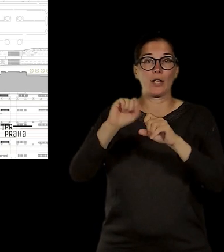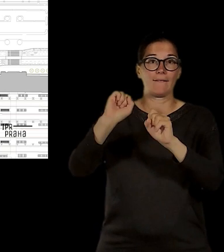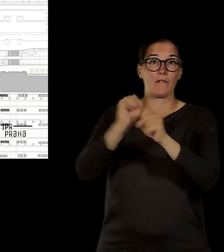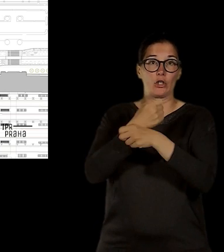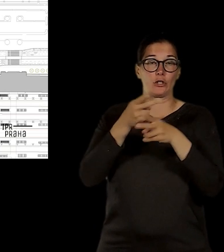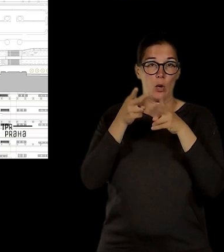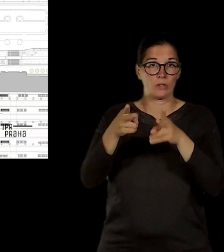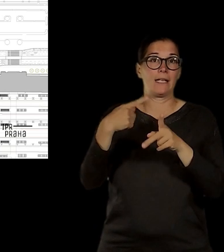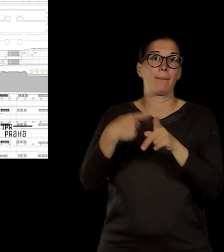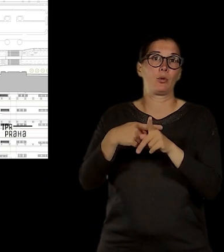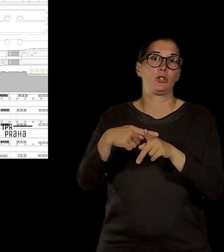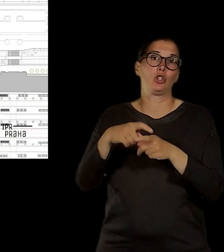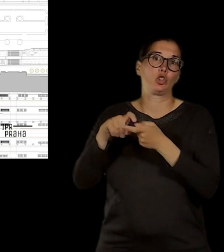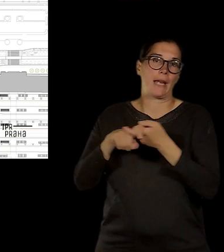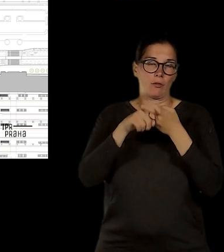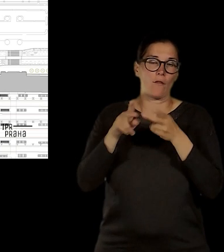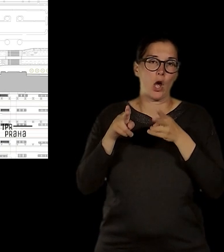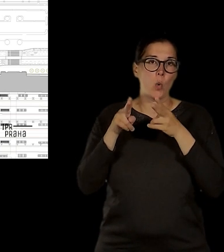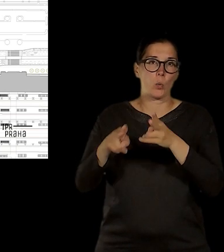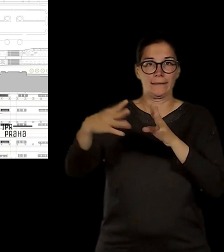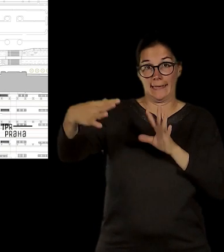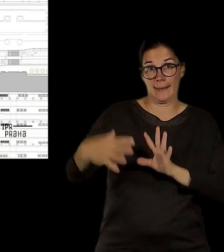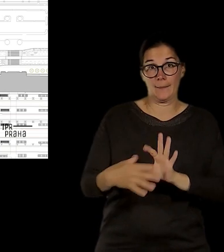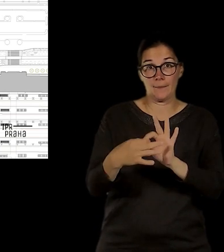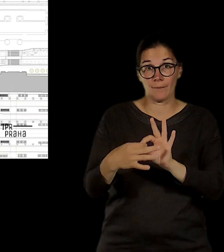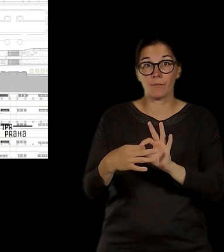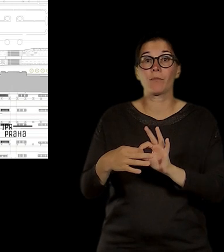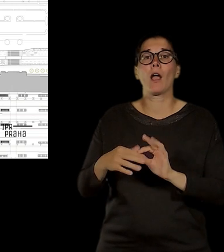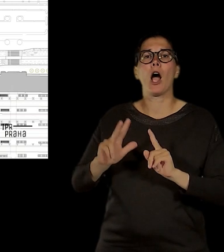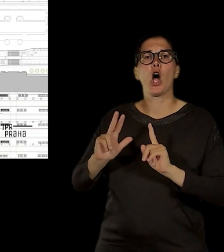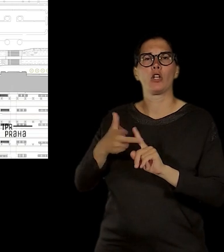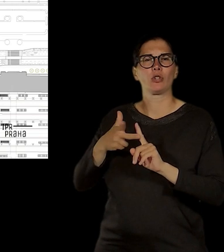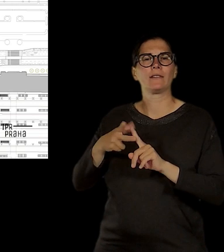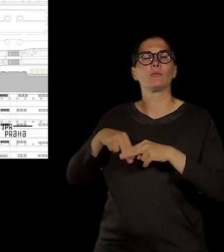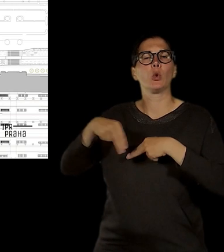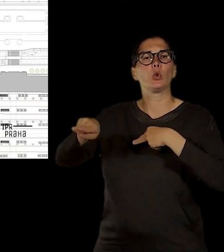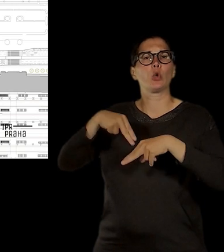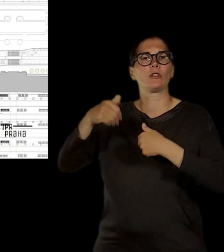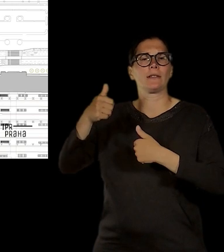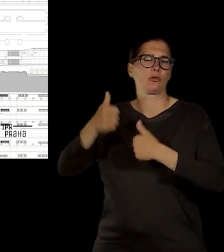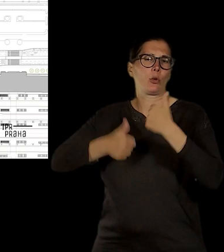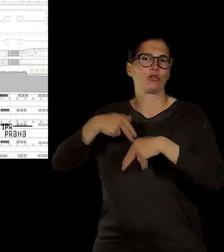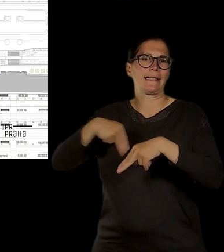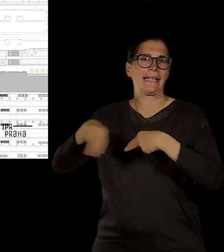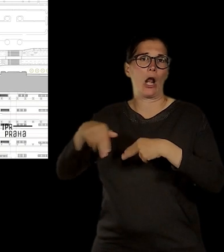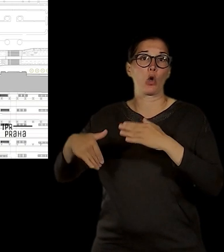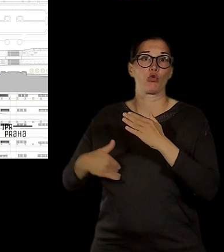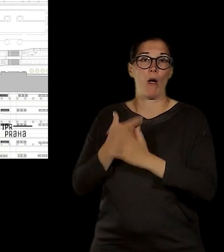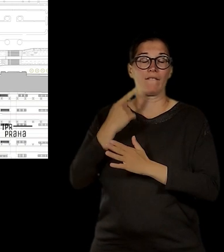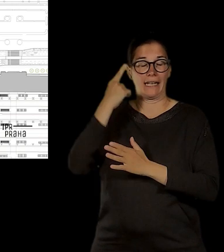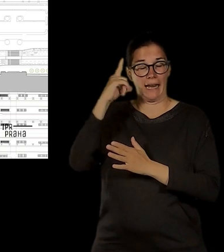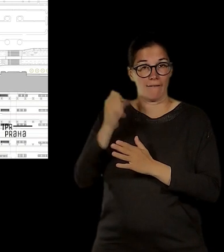Škrétovy. A samozřejmě soutěžní dialog Nový Hlavák, který v současné chvíli probíhá, a na